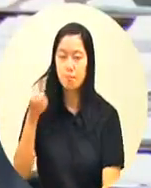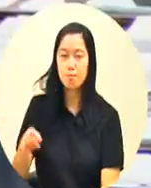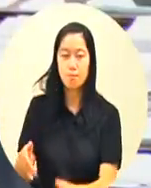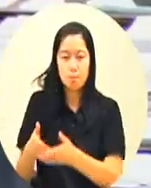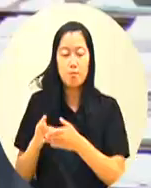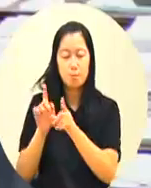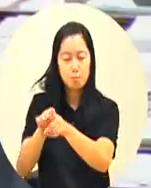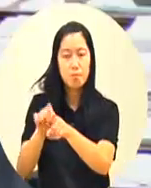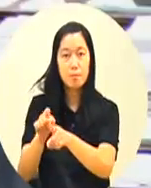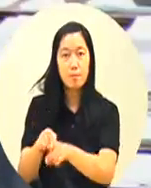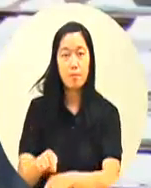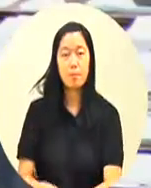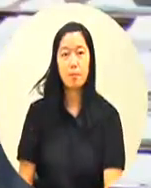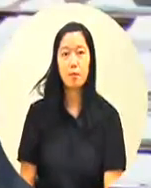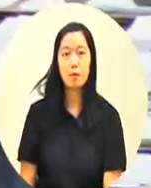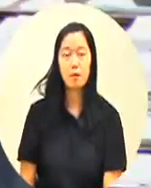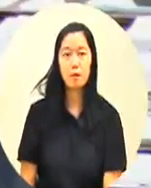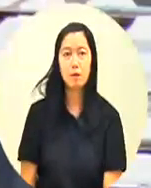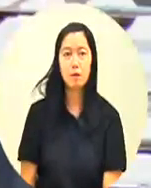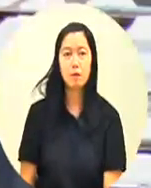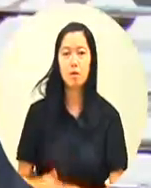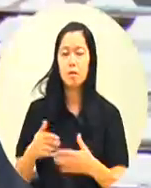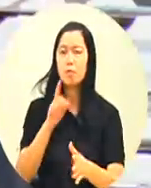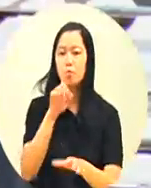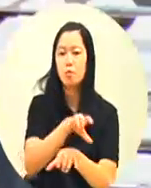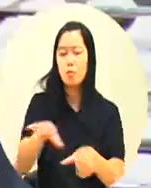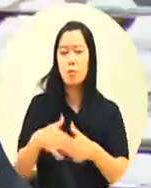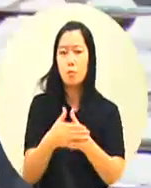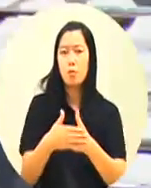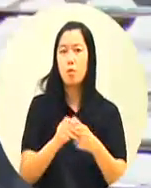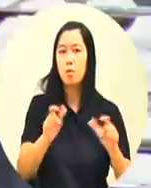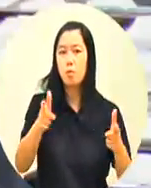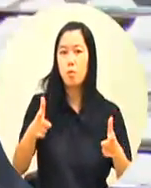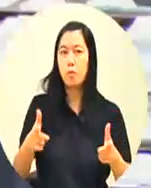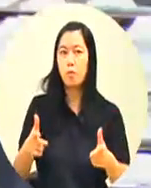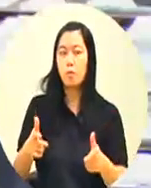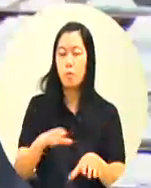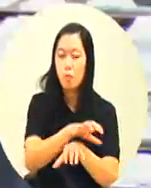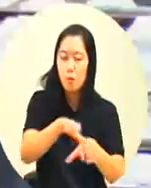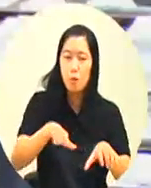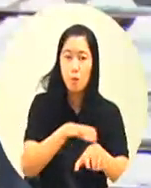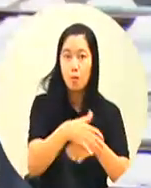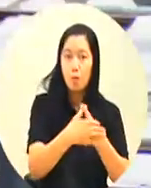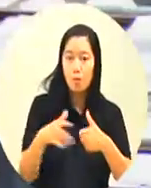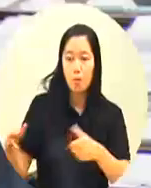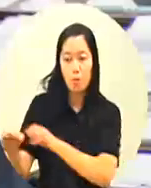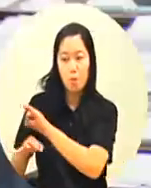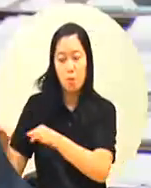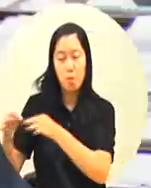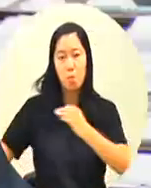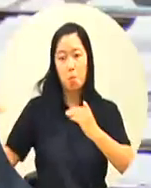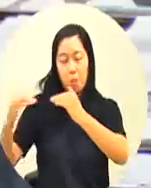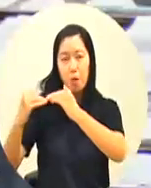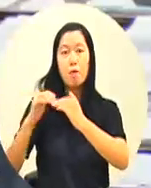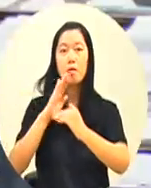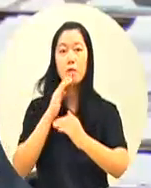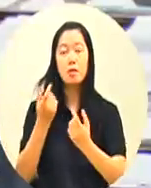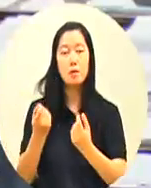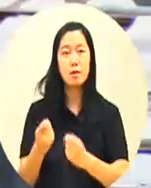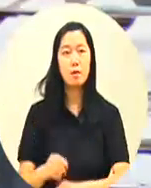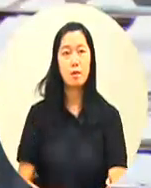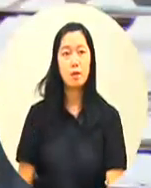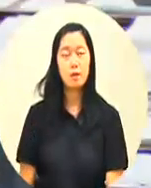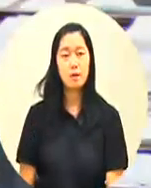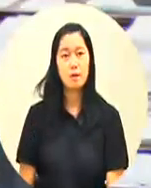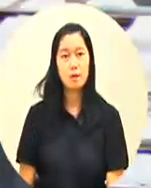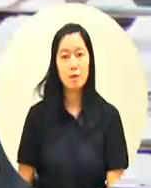我想其实现在已经没有讲说什么叫环保，什么叫经济，经济跟环保平衡，其实环保是牵在经济里